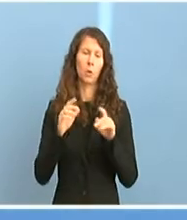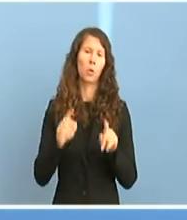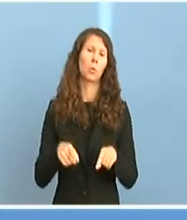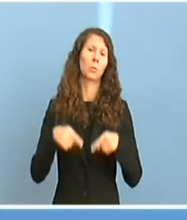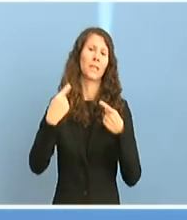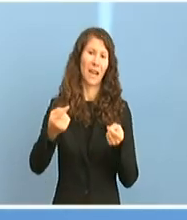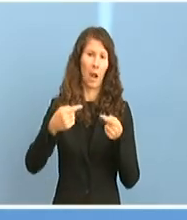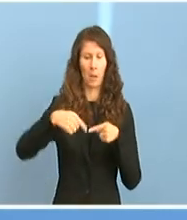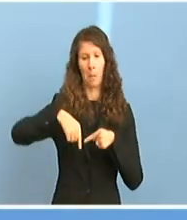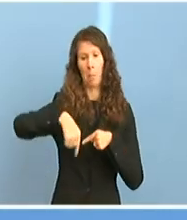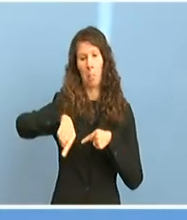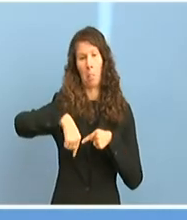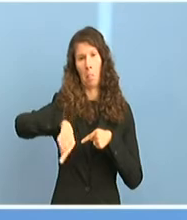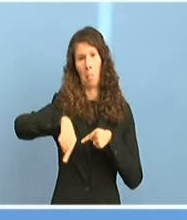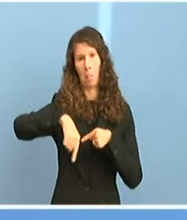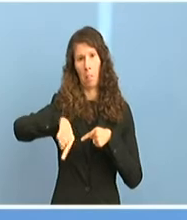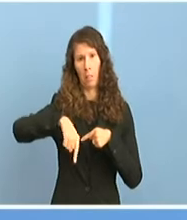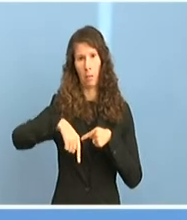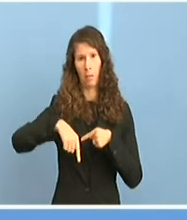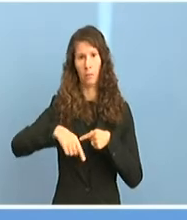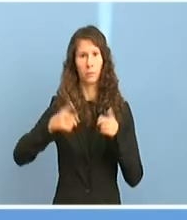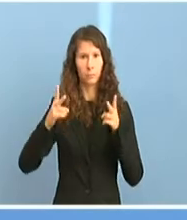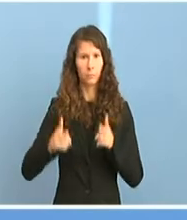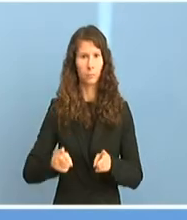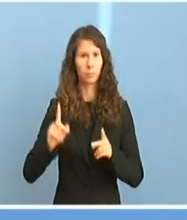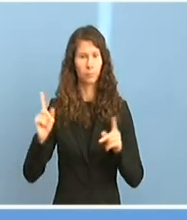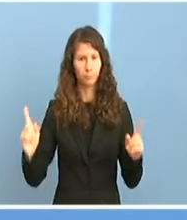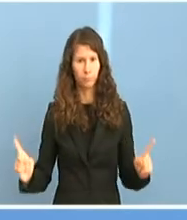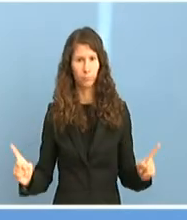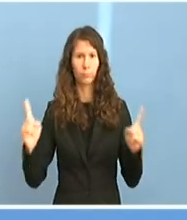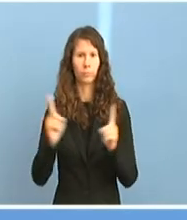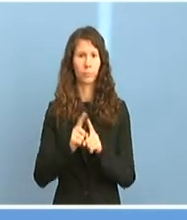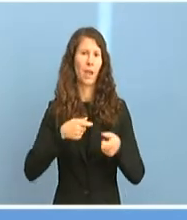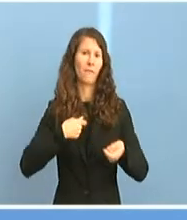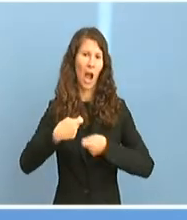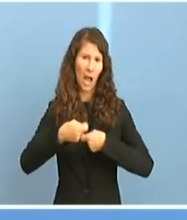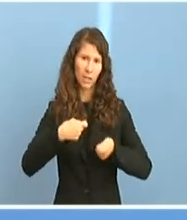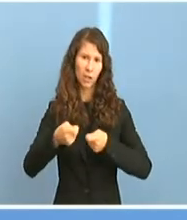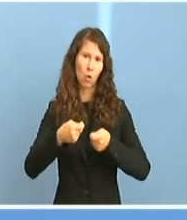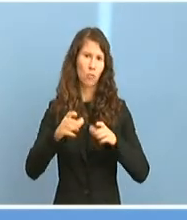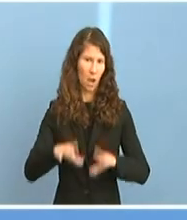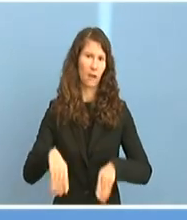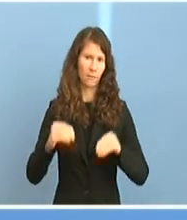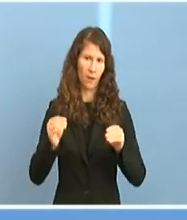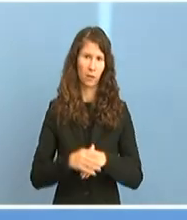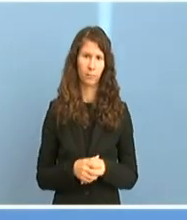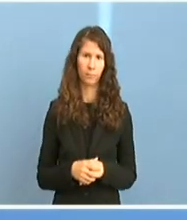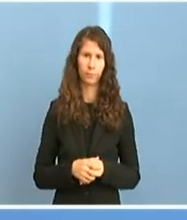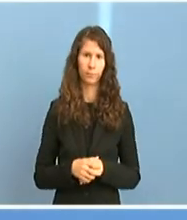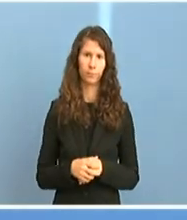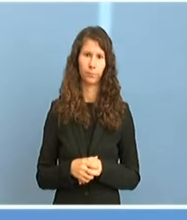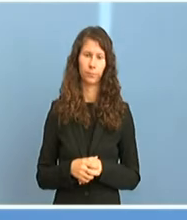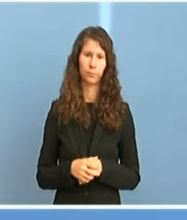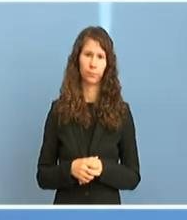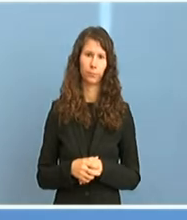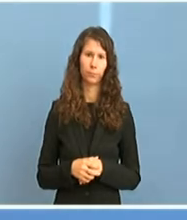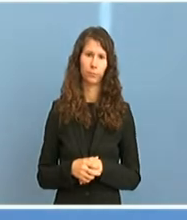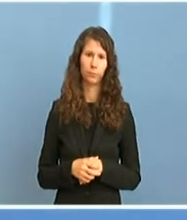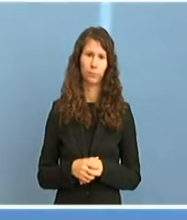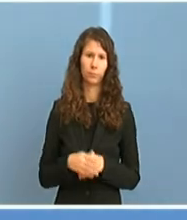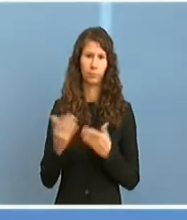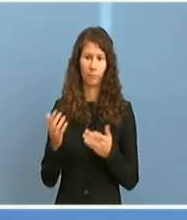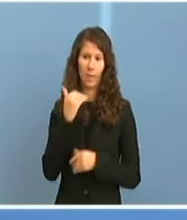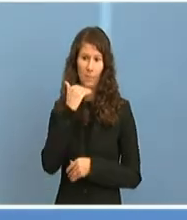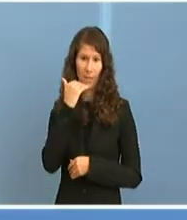zeitnah danach, den Gang zum Verhandlungstisch gibt. Und da nehmen wir in dem Zusammenhang natürlich die Berichte mit großer Sorge